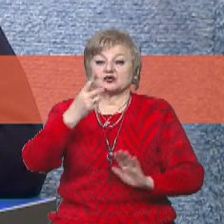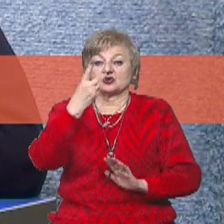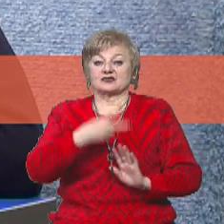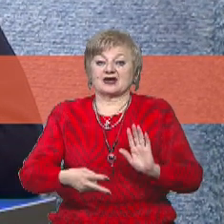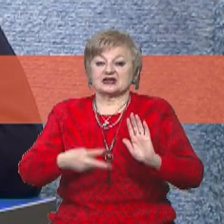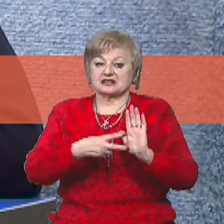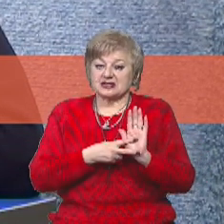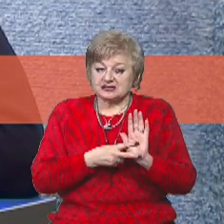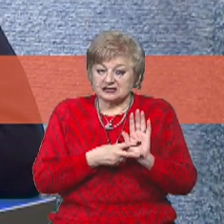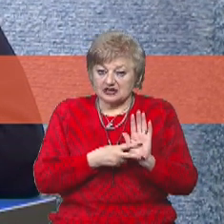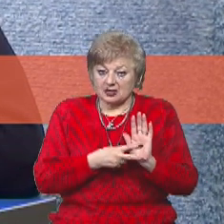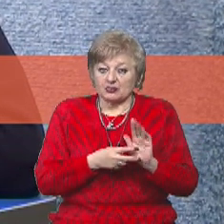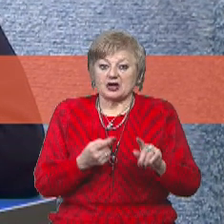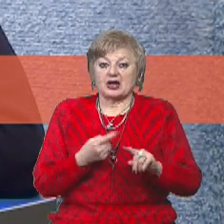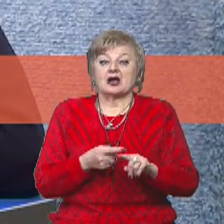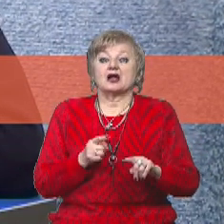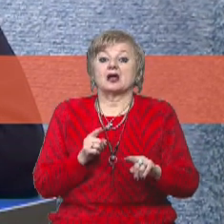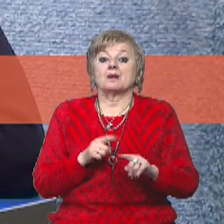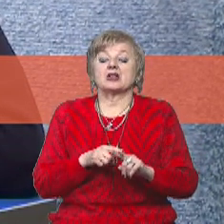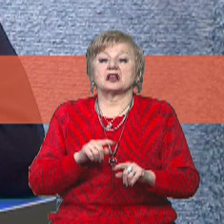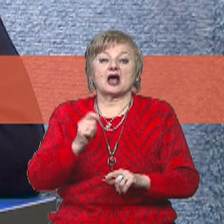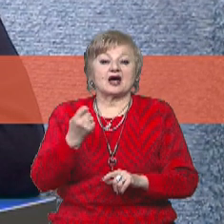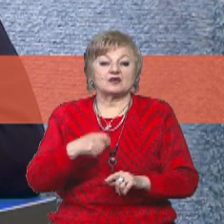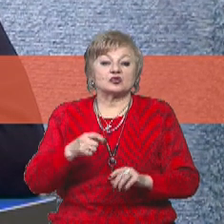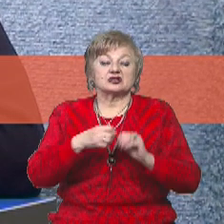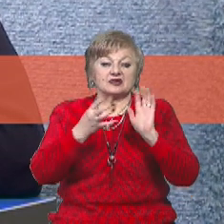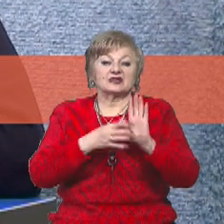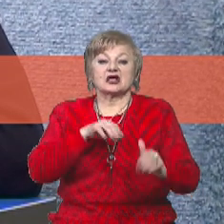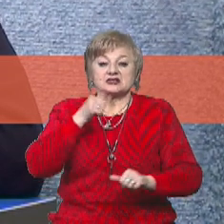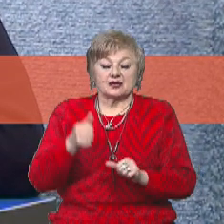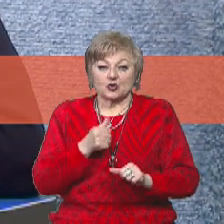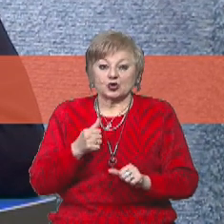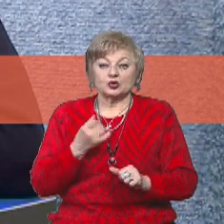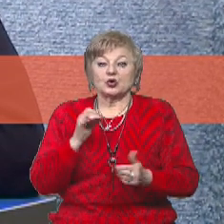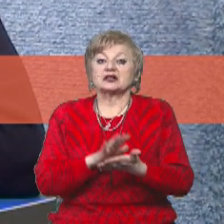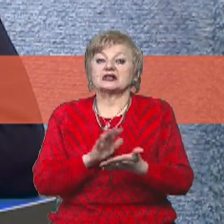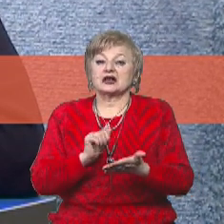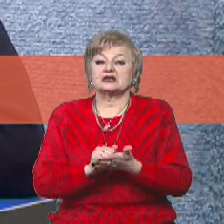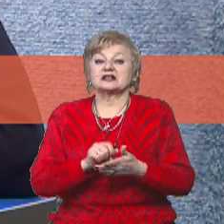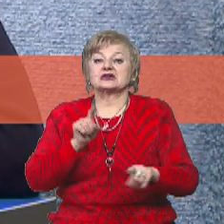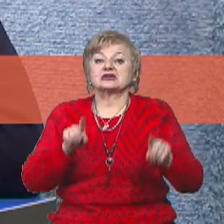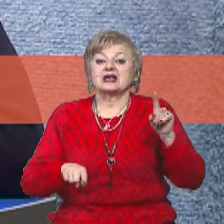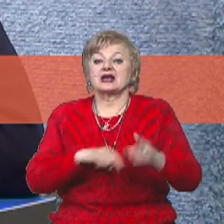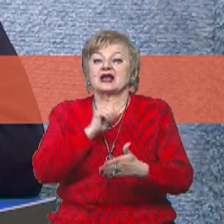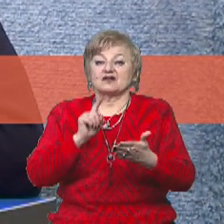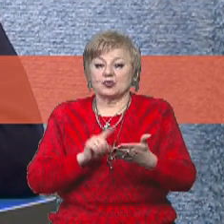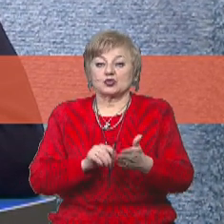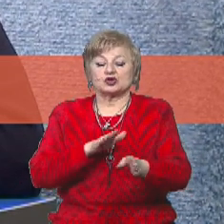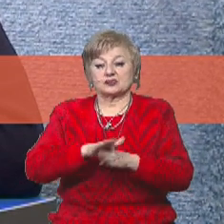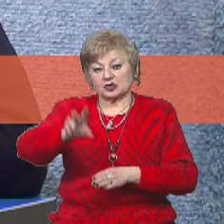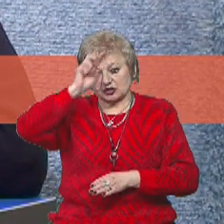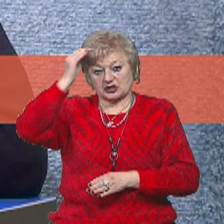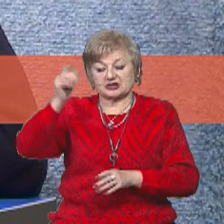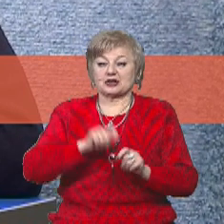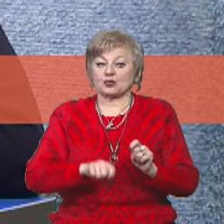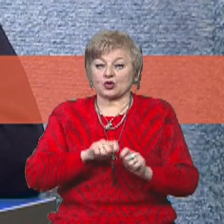827. Сама постанова вийшла в серпні 2019-го і називалась вона «Деякі питання здійснення державного